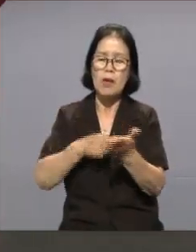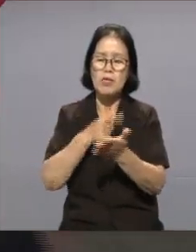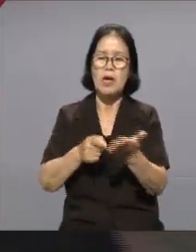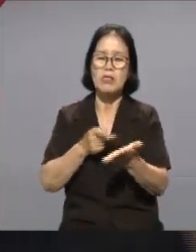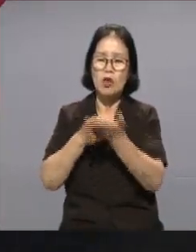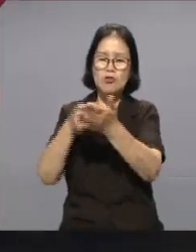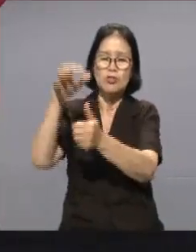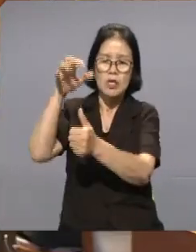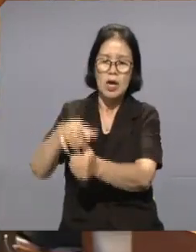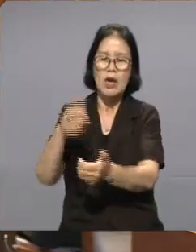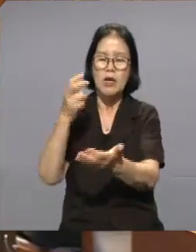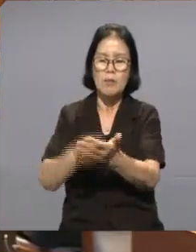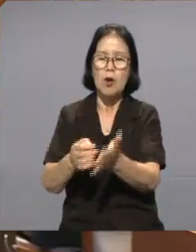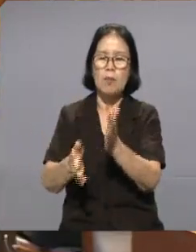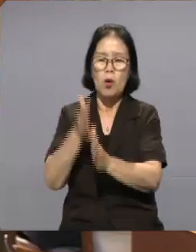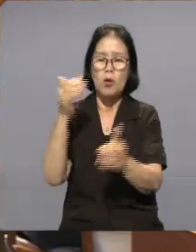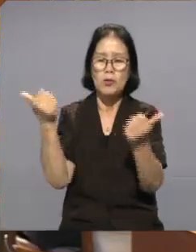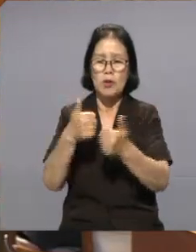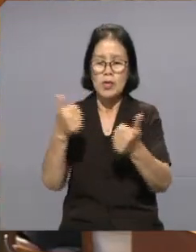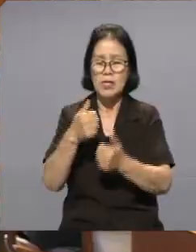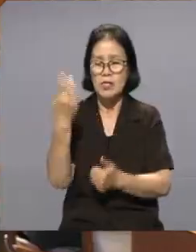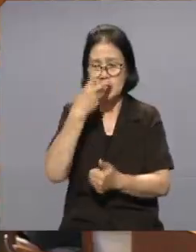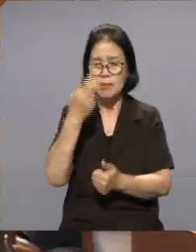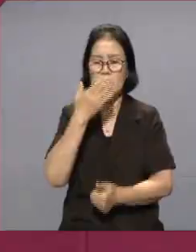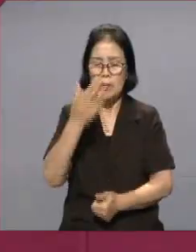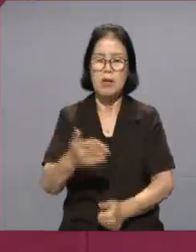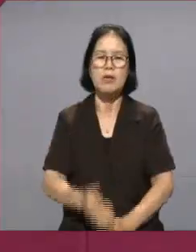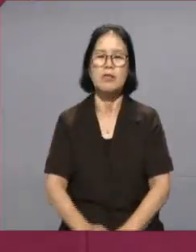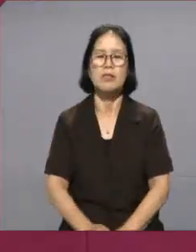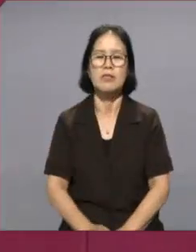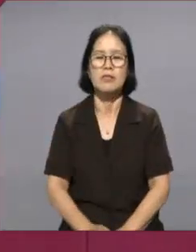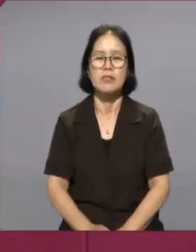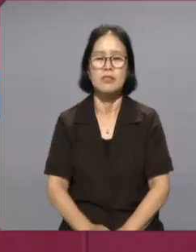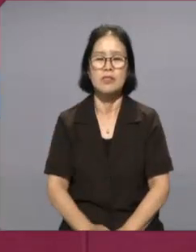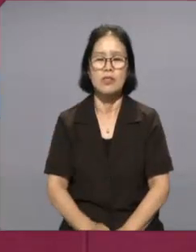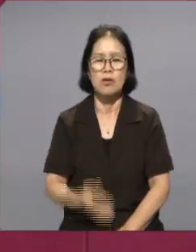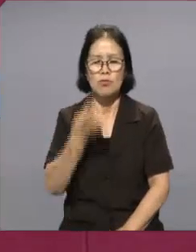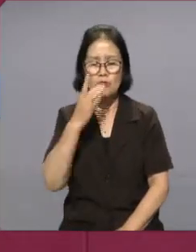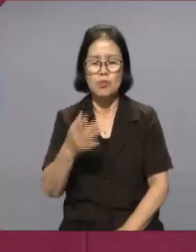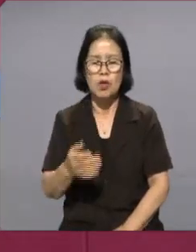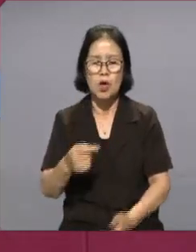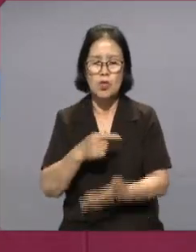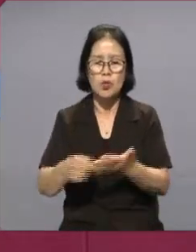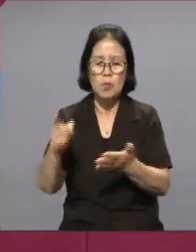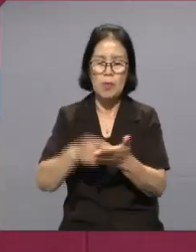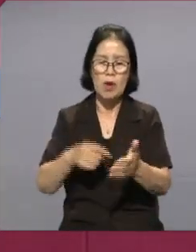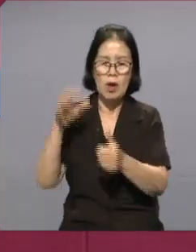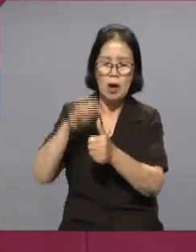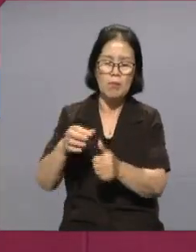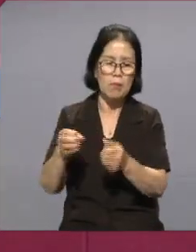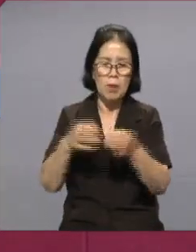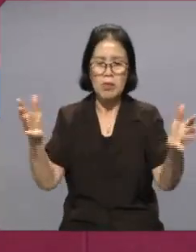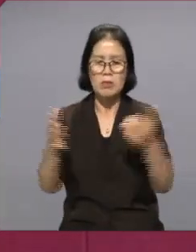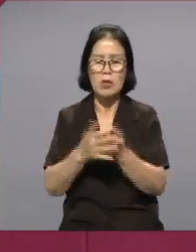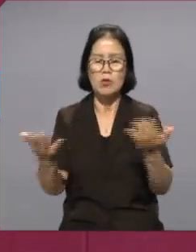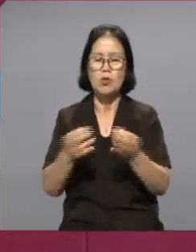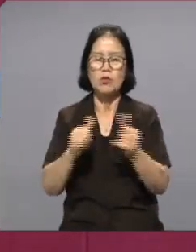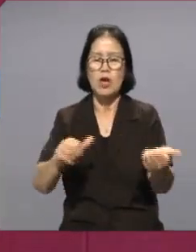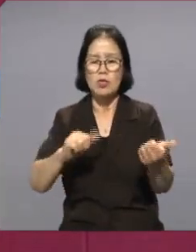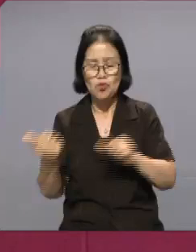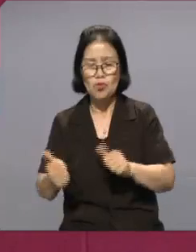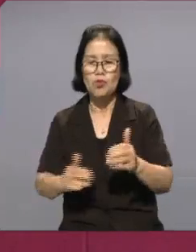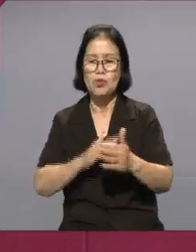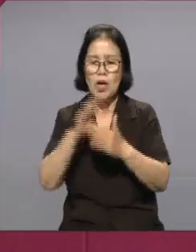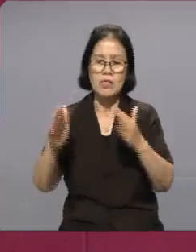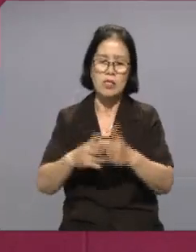법이 본회의에서 심히 가능하게 된 겁니다 무분별은 손배 가압류 폭탄으로 노동자가 죽고 그